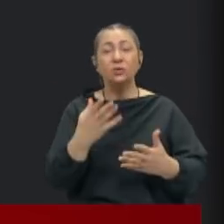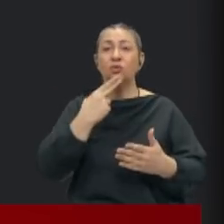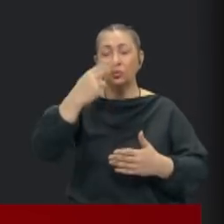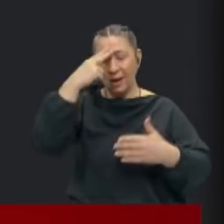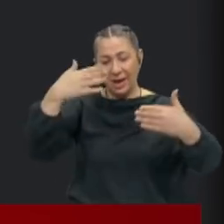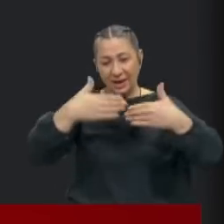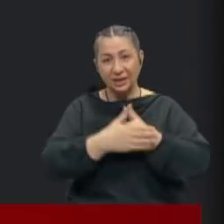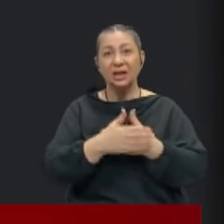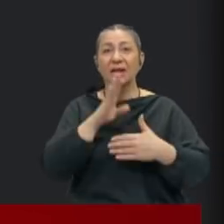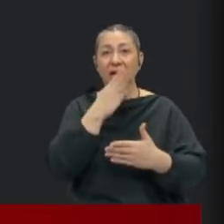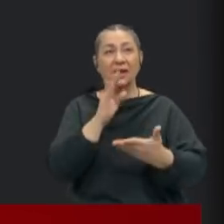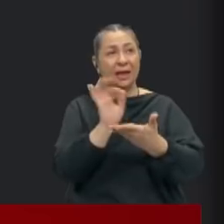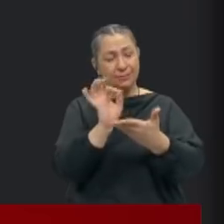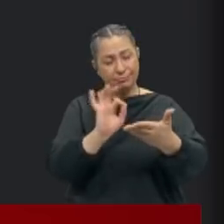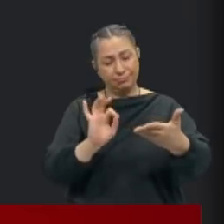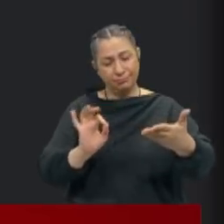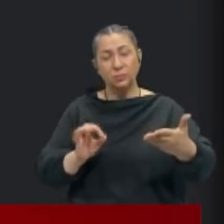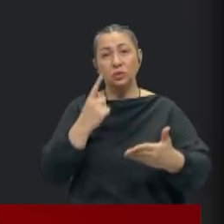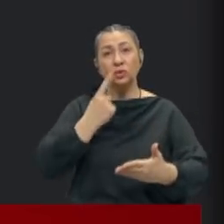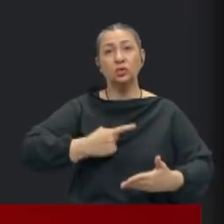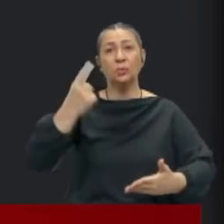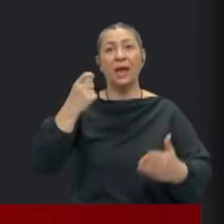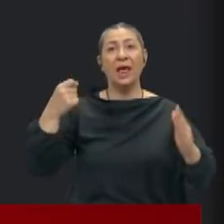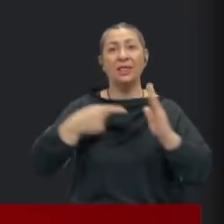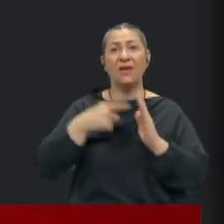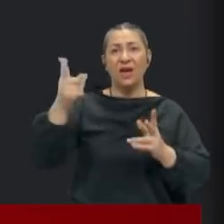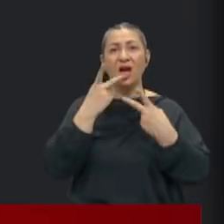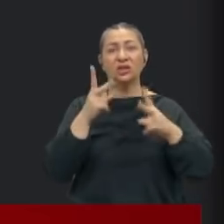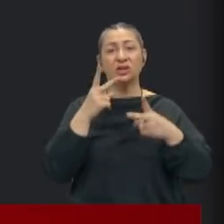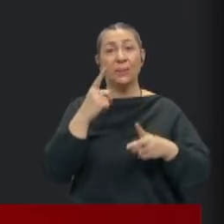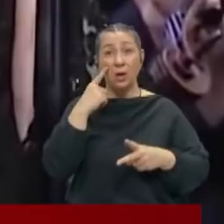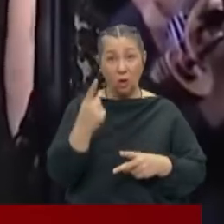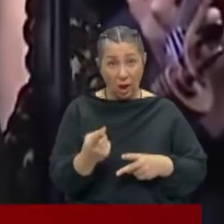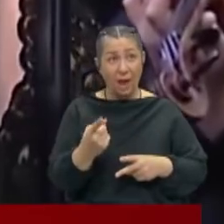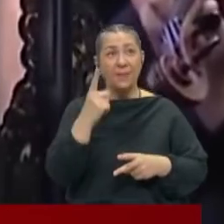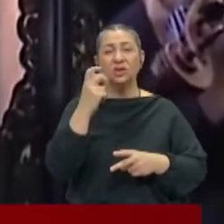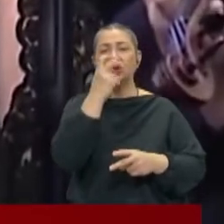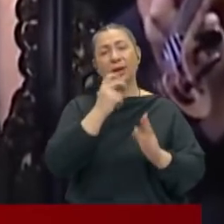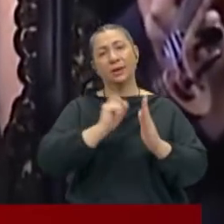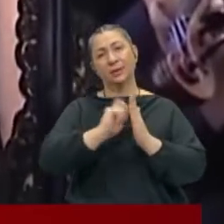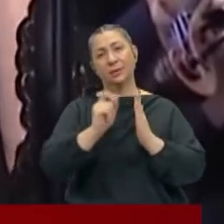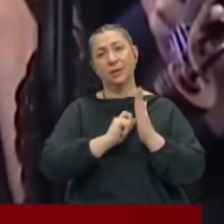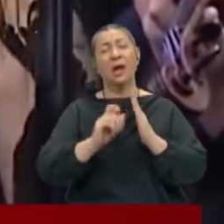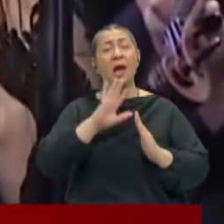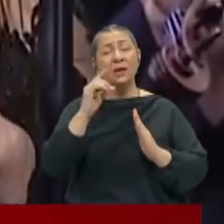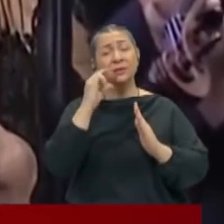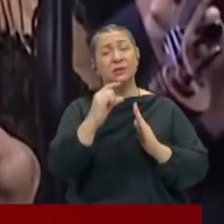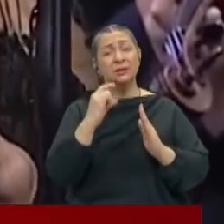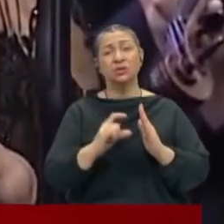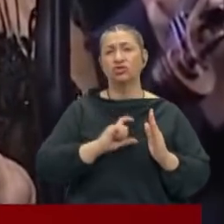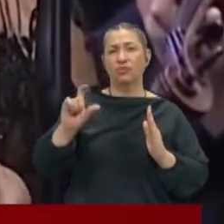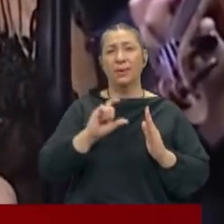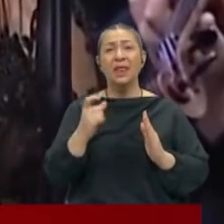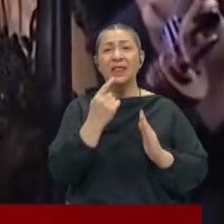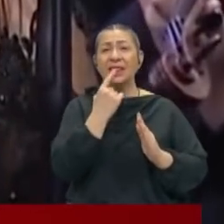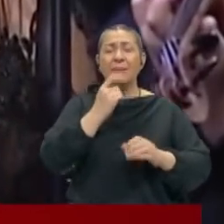cuma gecesi kağıdı kalem eline alarak Cumhurbaşkanı'nın hedef gösteren açıklamaları üzerine bir şarkı yazdı. Her satırı yanıttı.